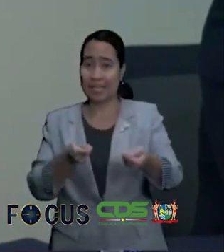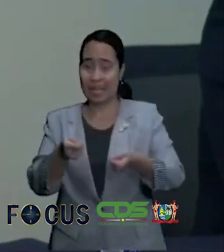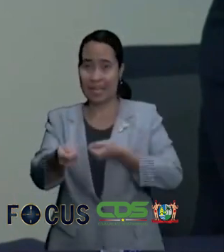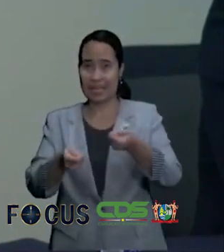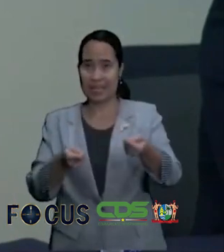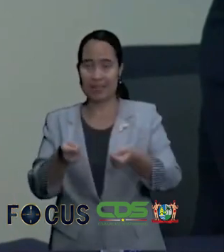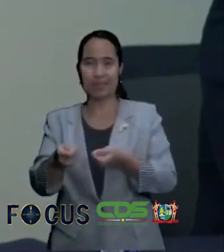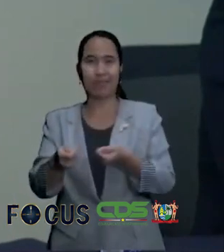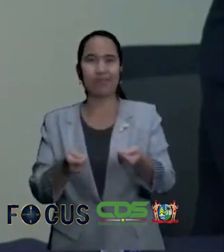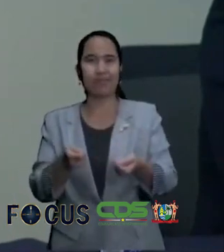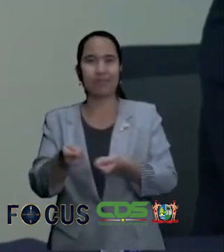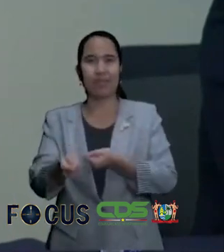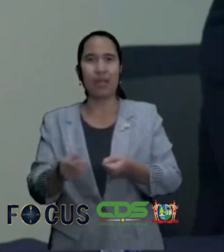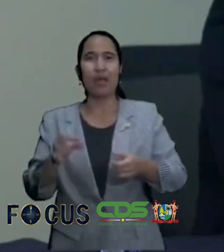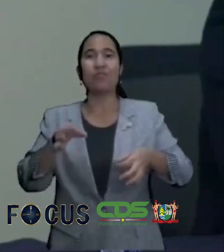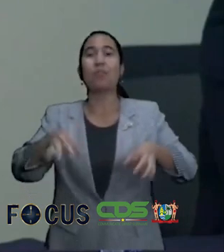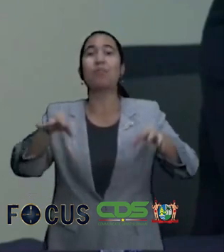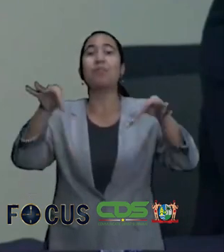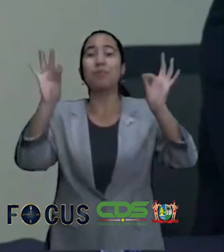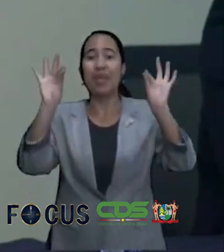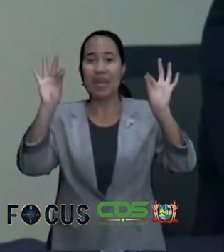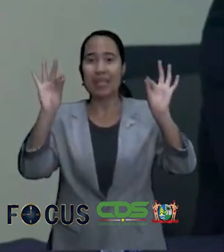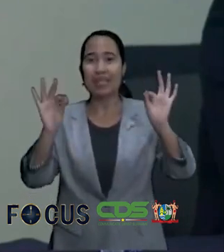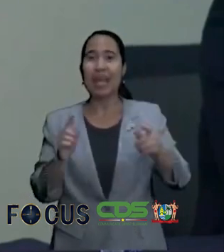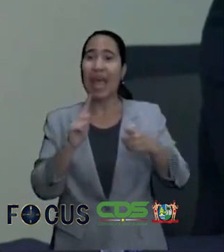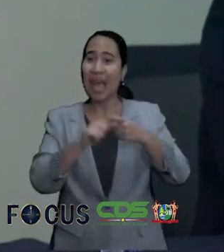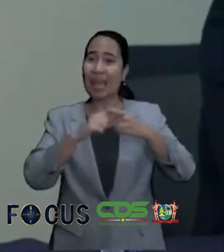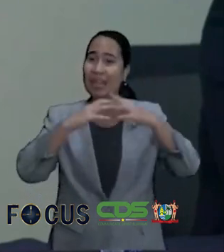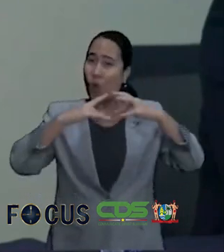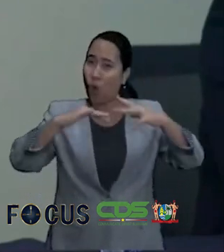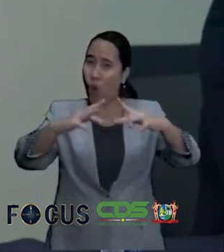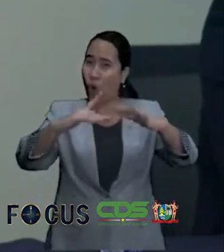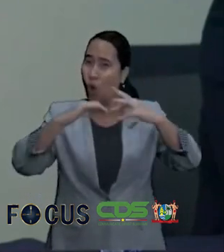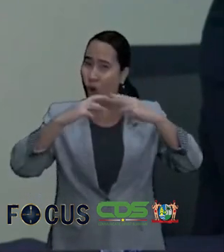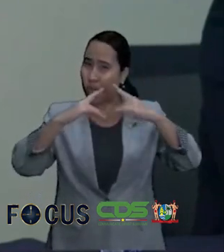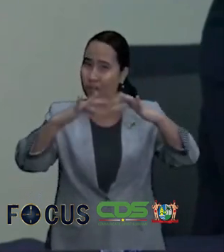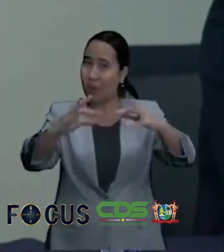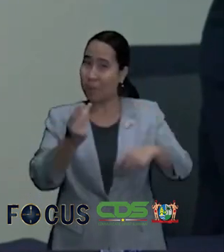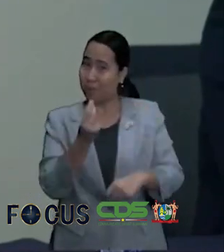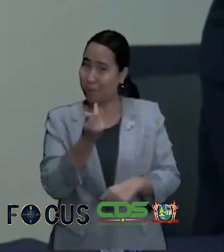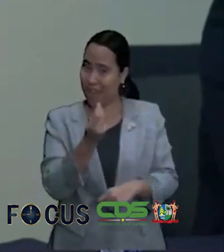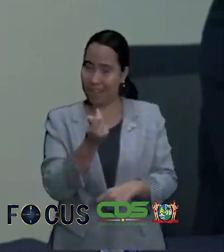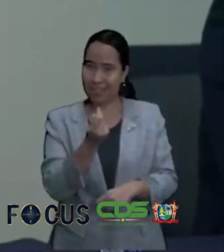met verbetering en ordening van prijzen